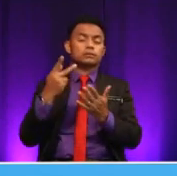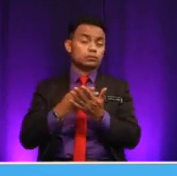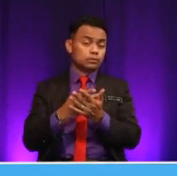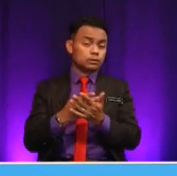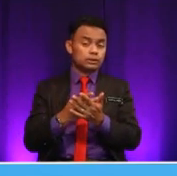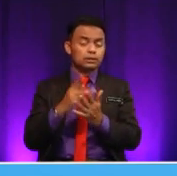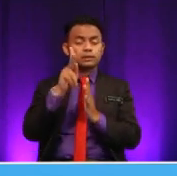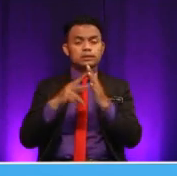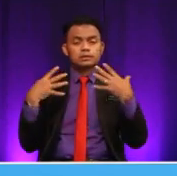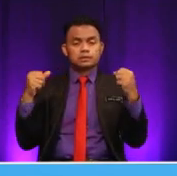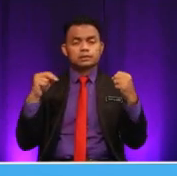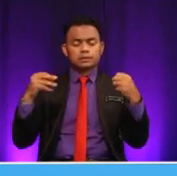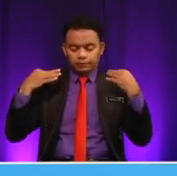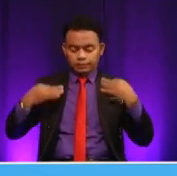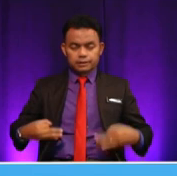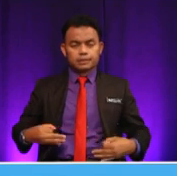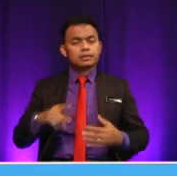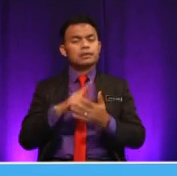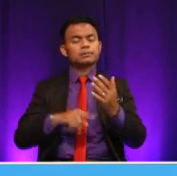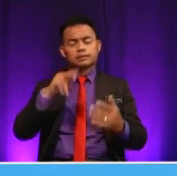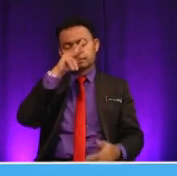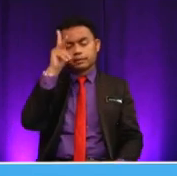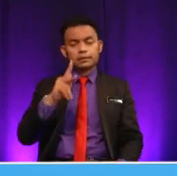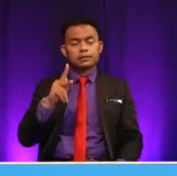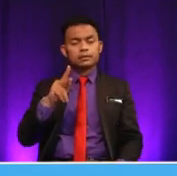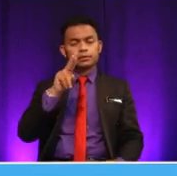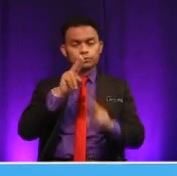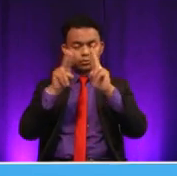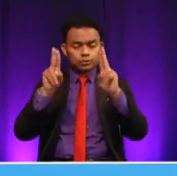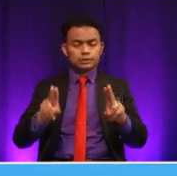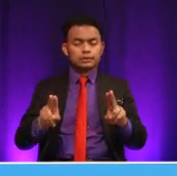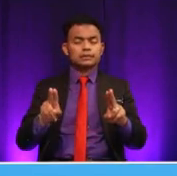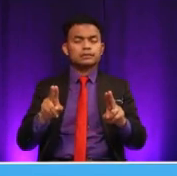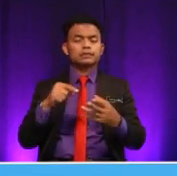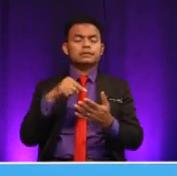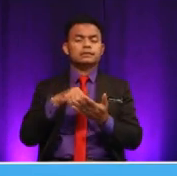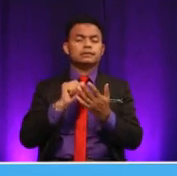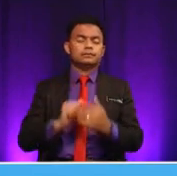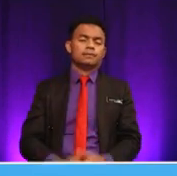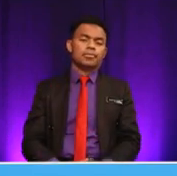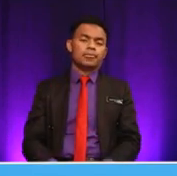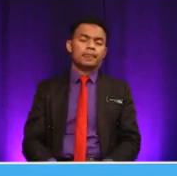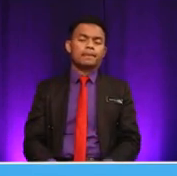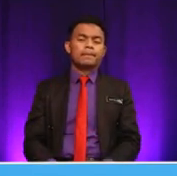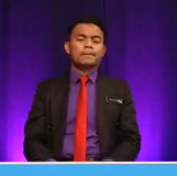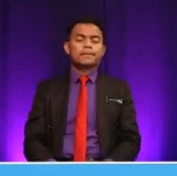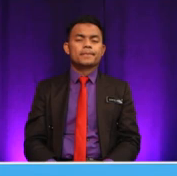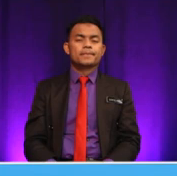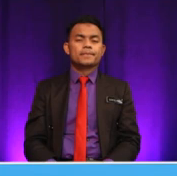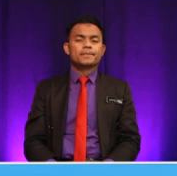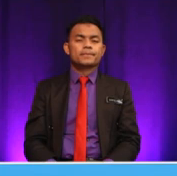ujian di atas mengikut presiden yang diberikan jadi Apa jawaban J1 bagi jawaban untuk soal anime ini